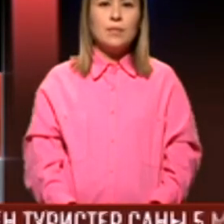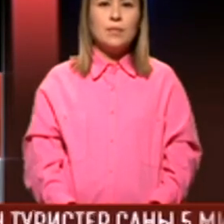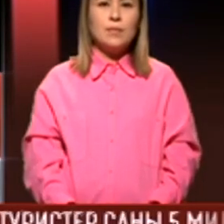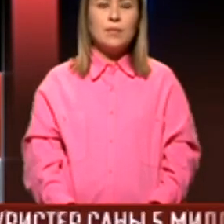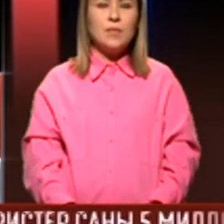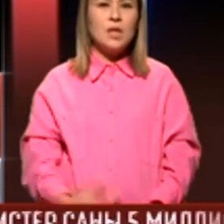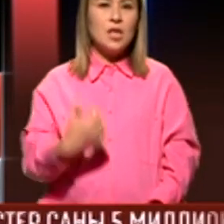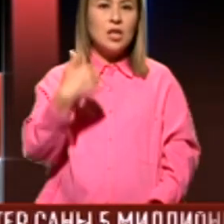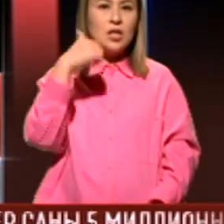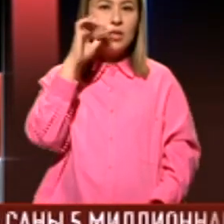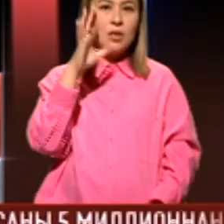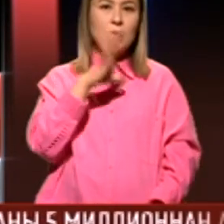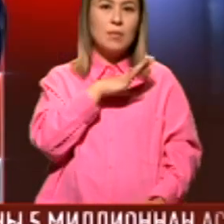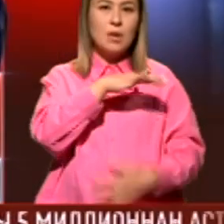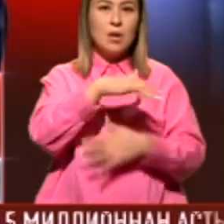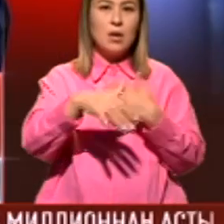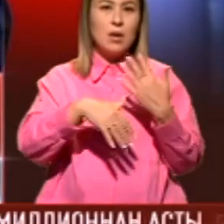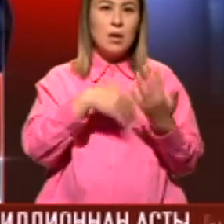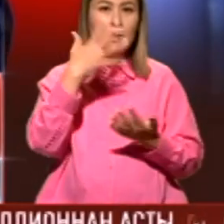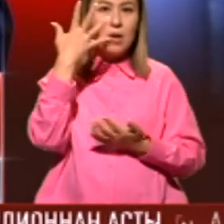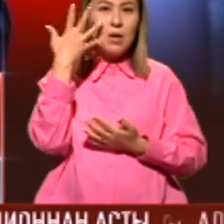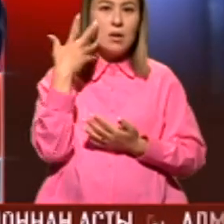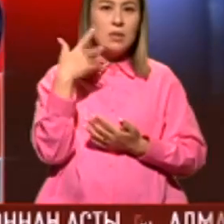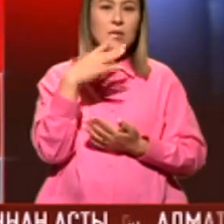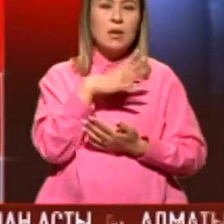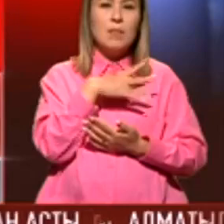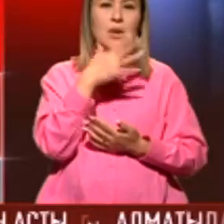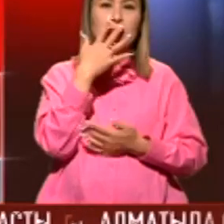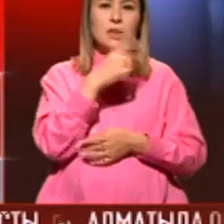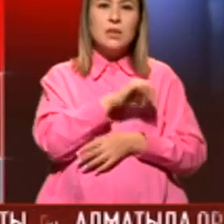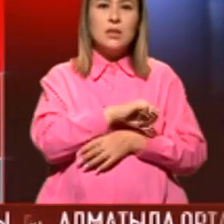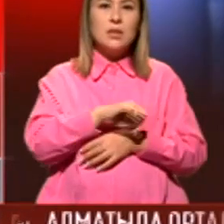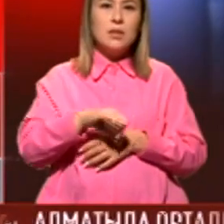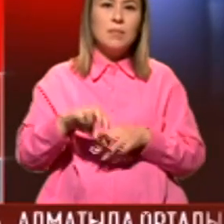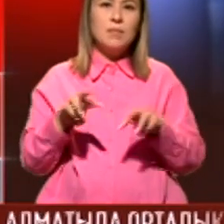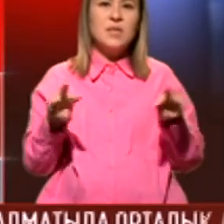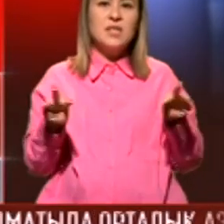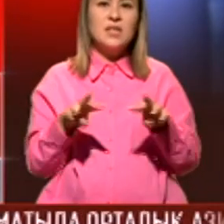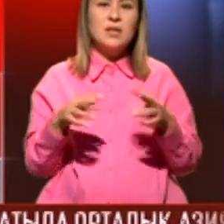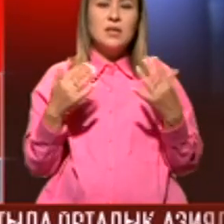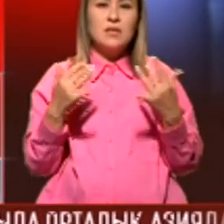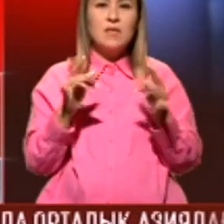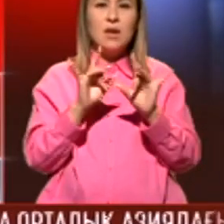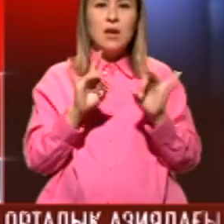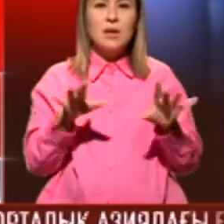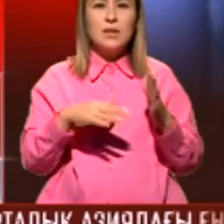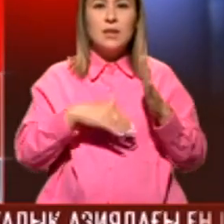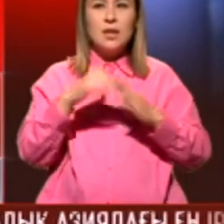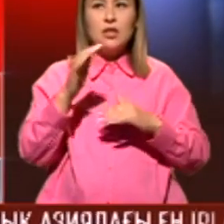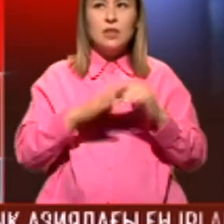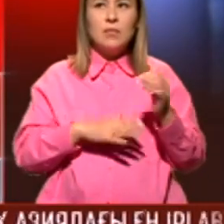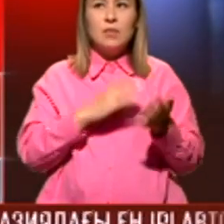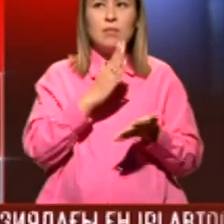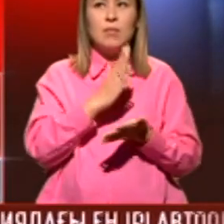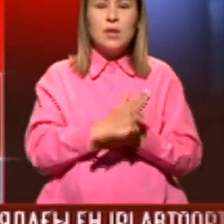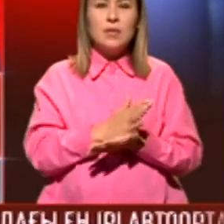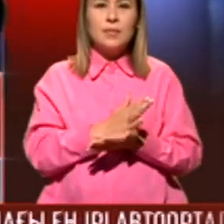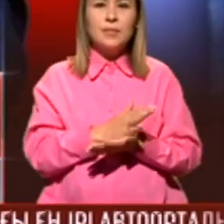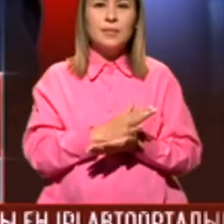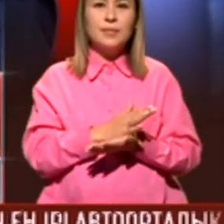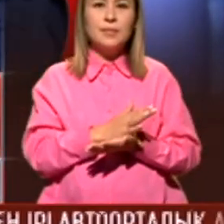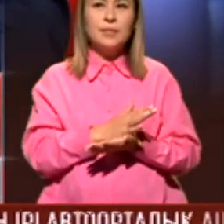Азербайджанның арасында кикілжің болып жатқан кезде біздің сыртқы істер министрі жақсы айтты ғой. Біздің азмаз тәжірибеміз бар, керек болатын болса оқытайық